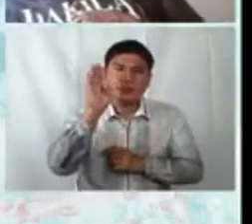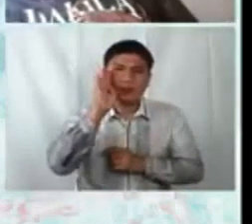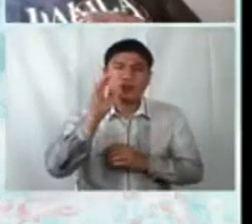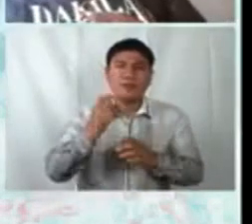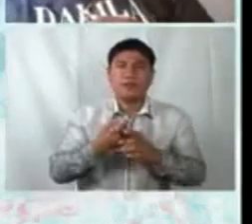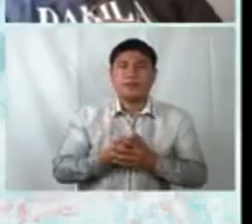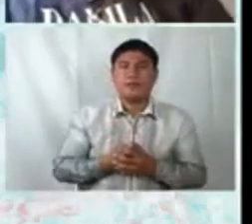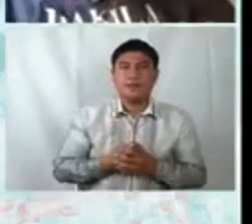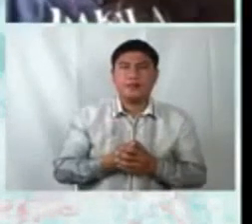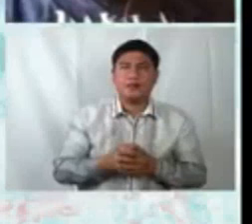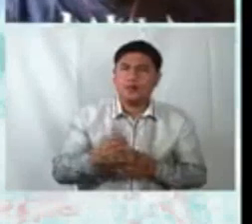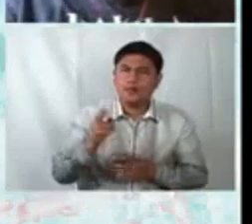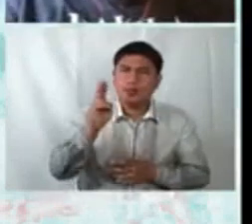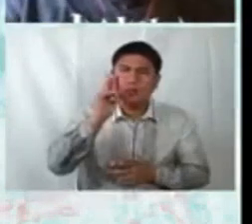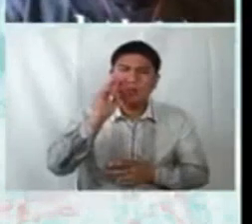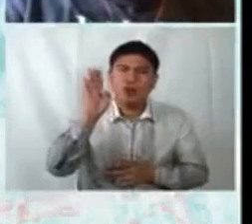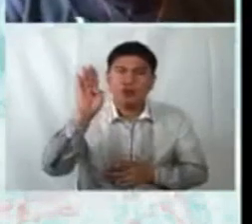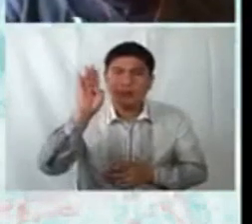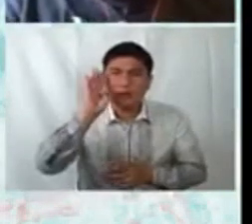White.